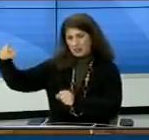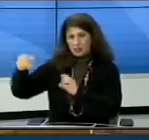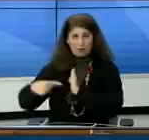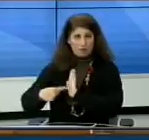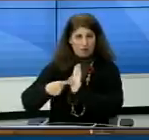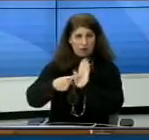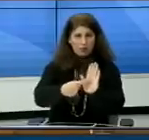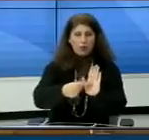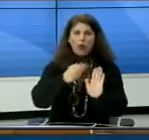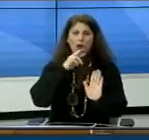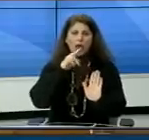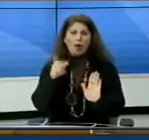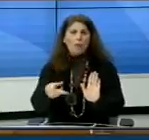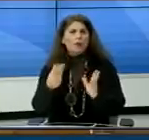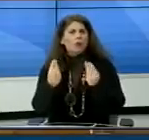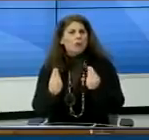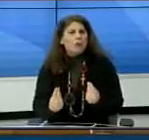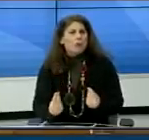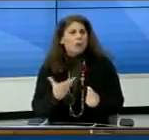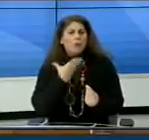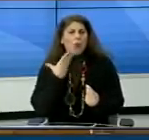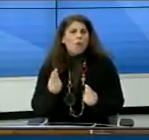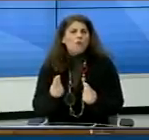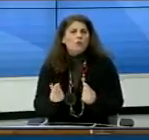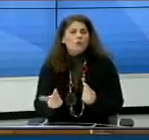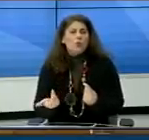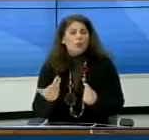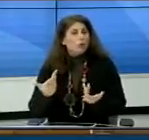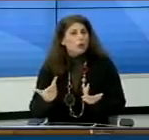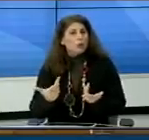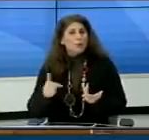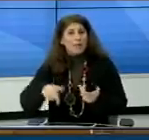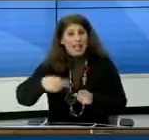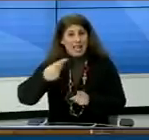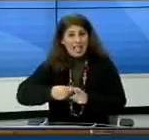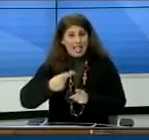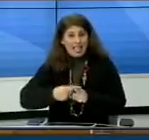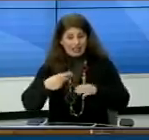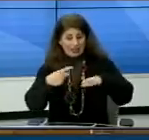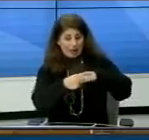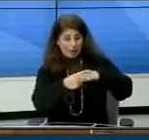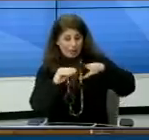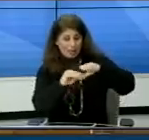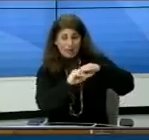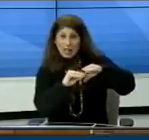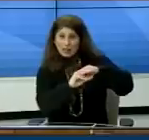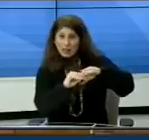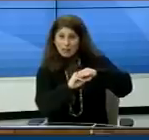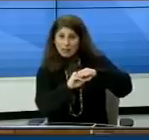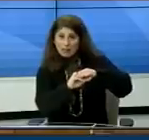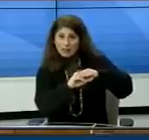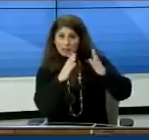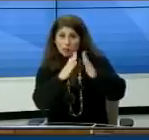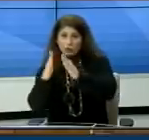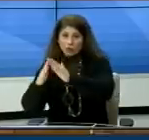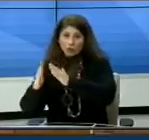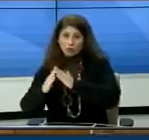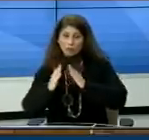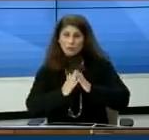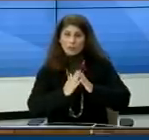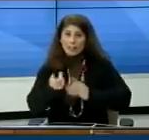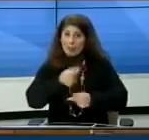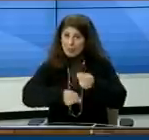ίσως με τον καλύτερο τρόπο το γεγονός ότι οι ελληνικές καταθέσεις, οι καταθέσεις των νοικοκυριών,